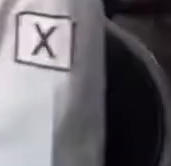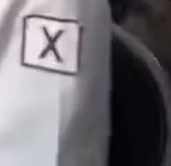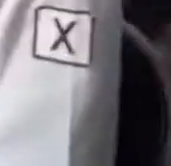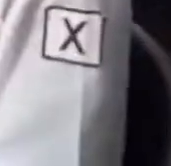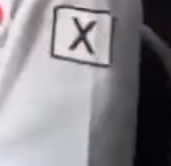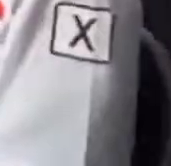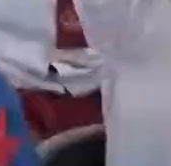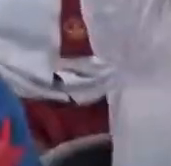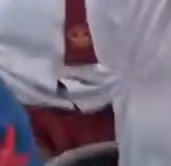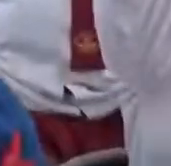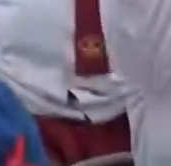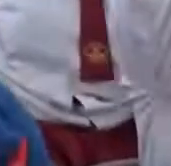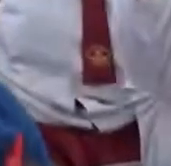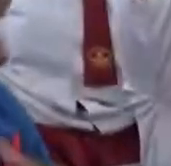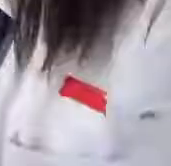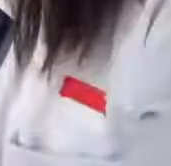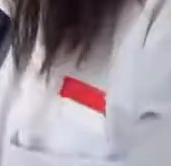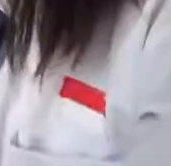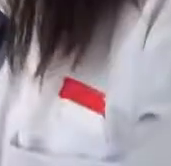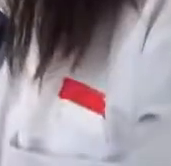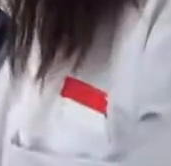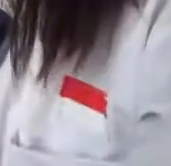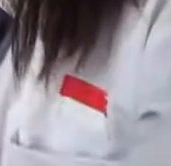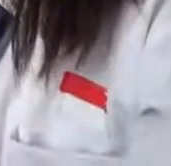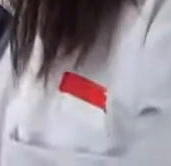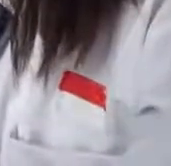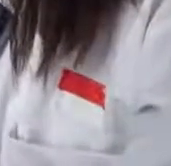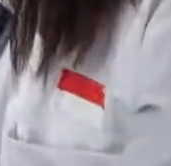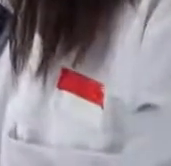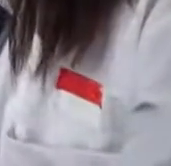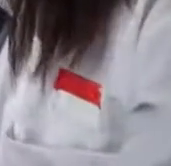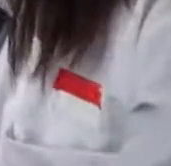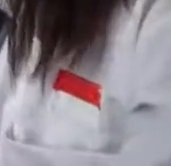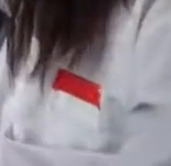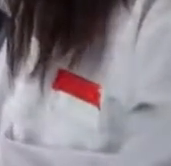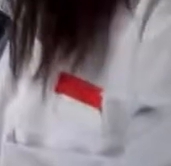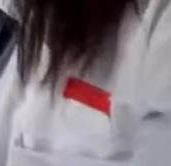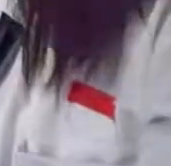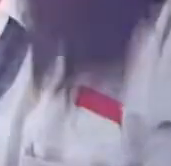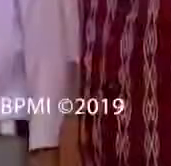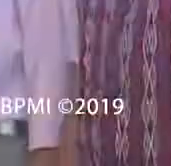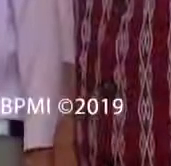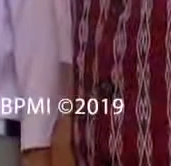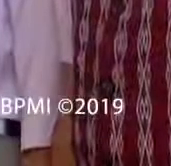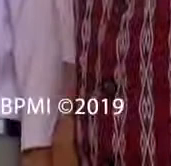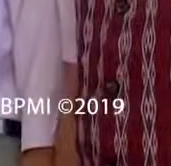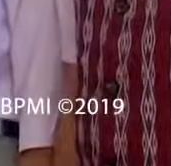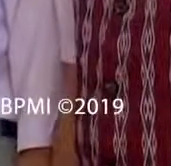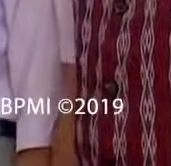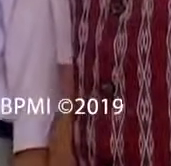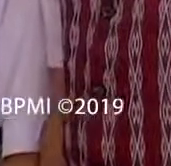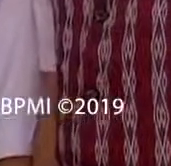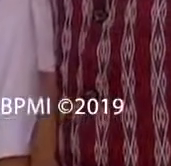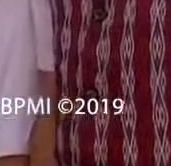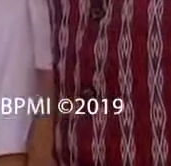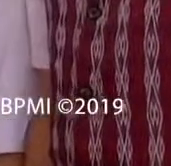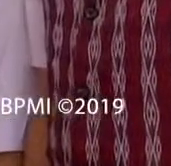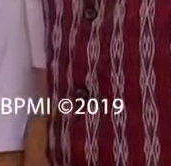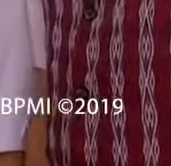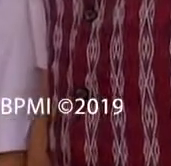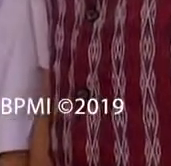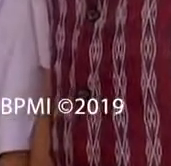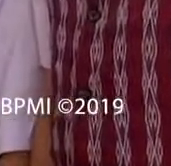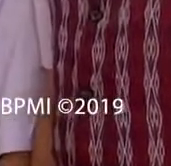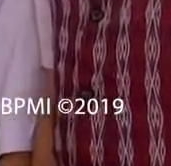berupaya memperluas sasaran dan menyempurnakan implementasi Kartu Indonesia Pintar KIP Kuliah Merdeka untuk meningkatkan